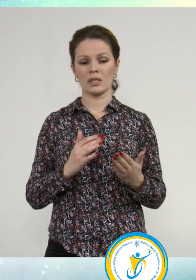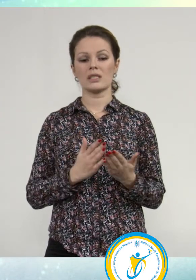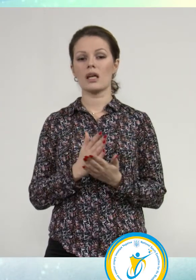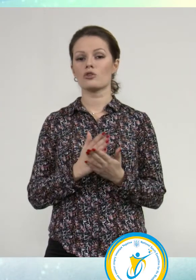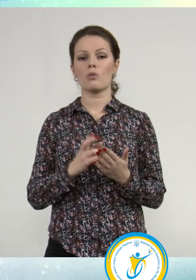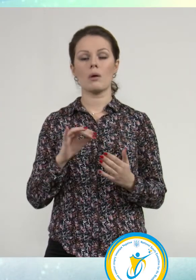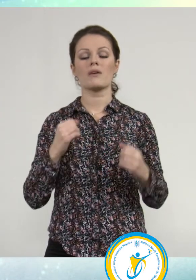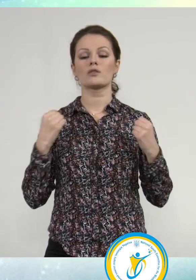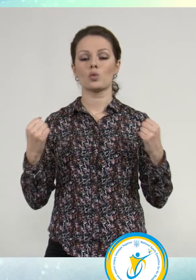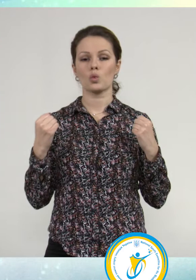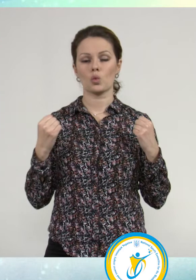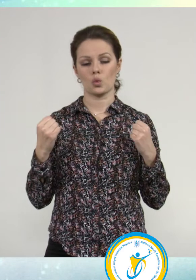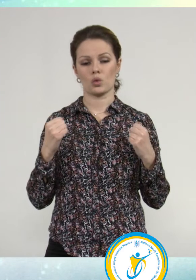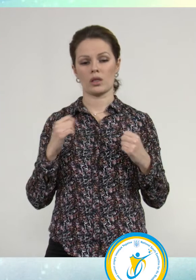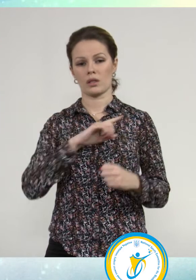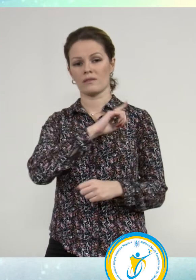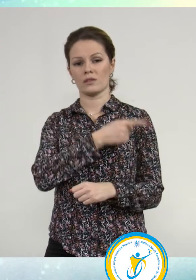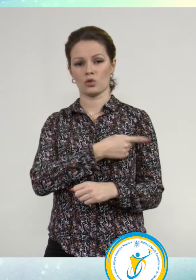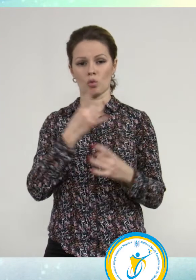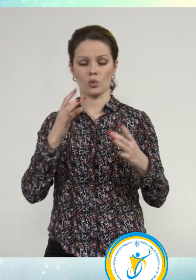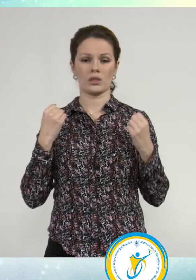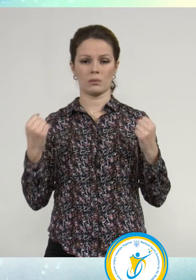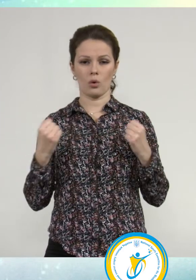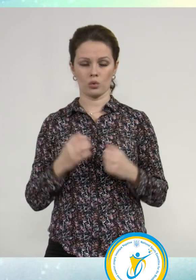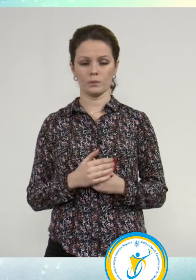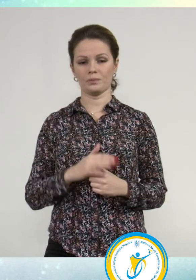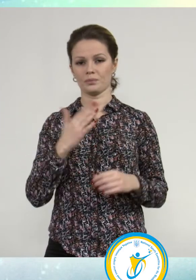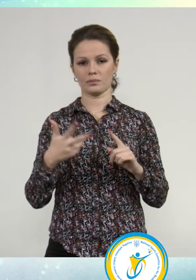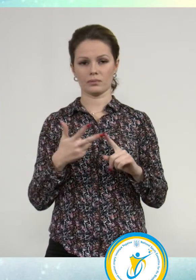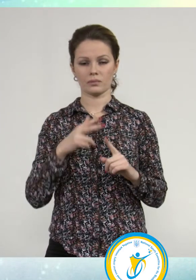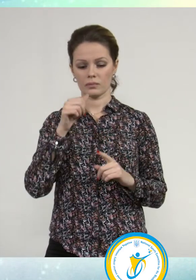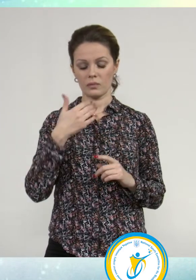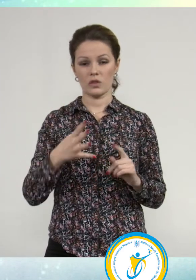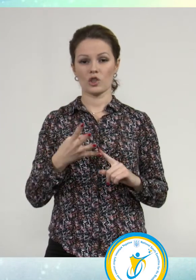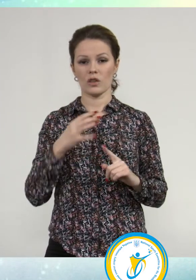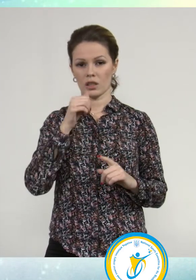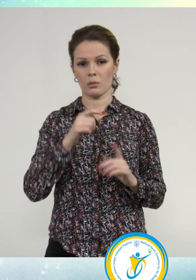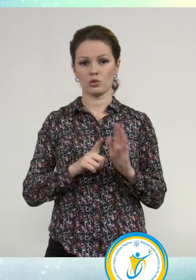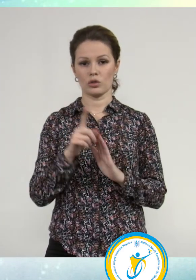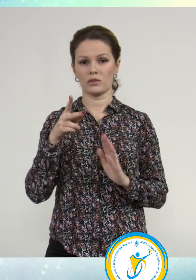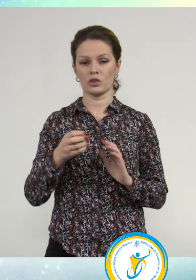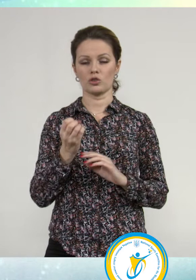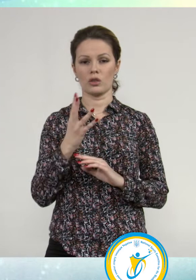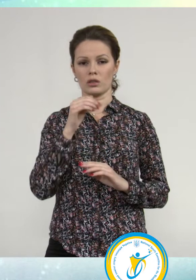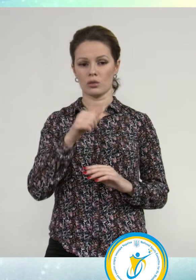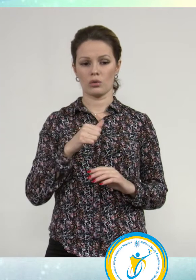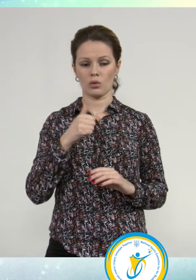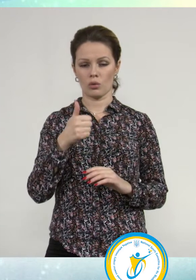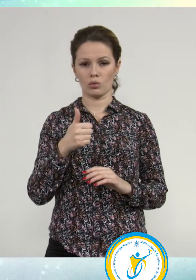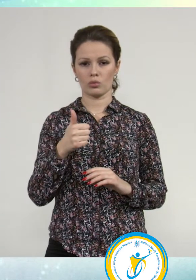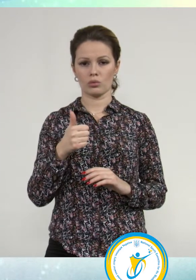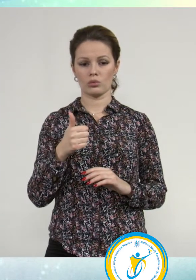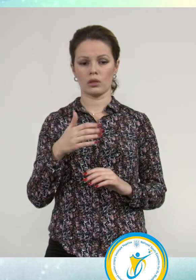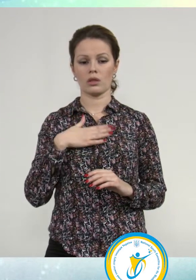засобами фізкультури і спорту. Крім цього, вже третій рік, вже четвертий рік, починаючи з 2014